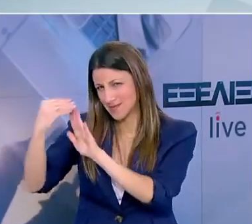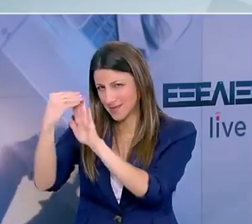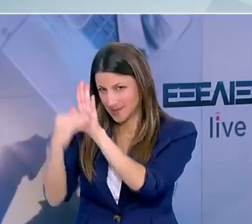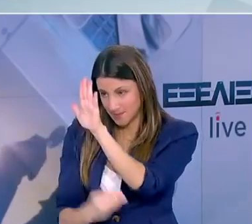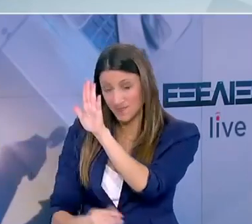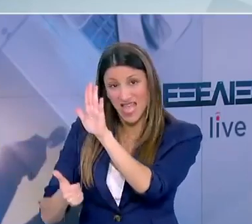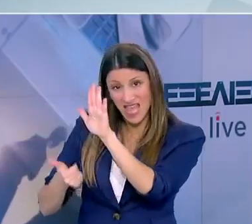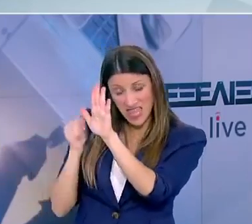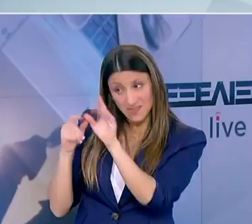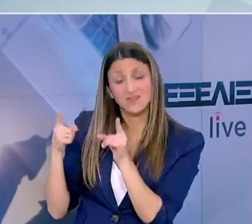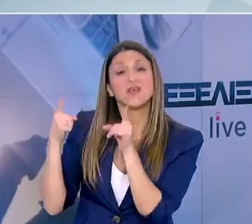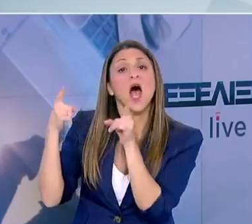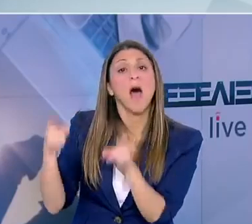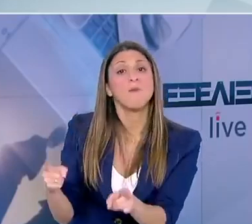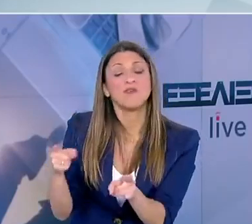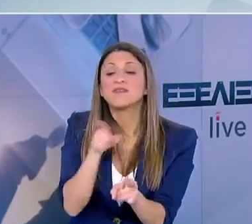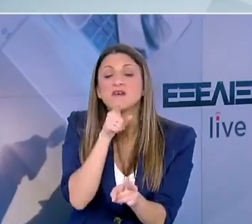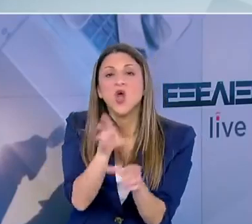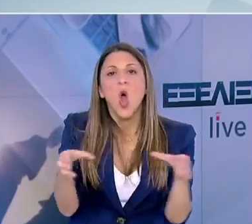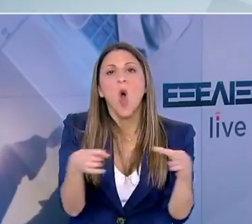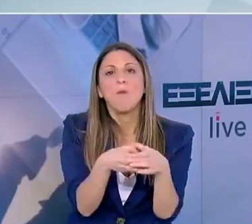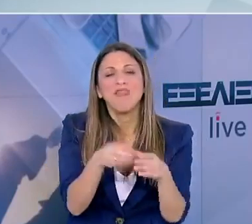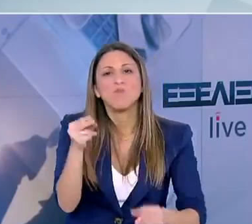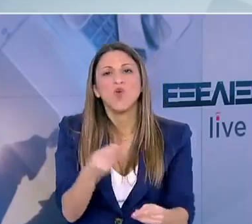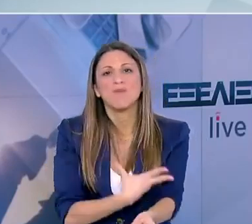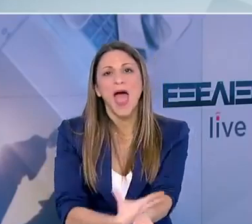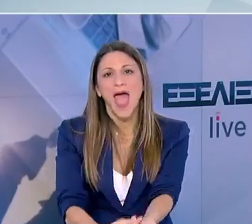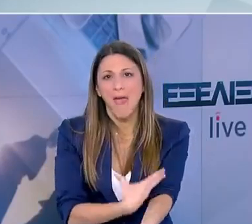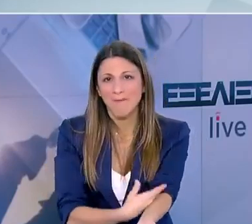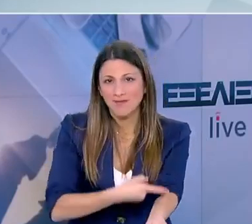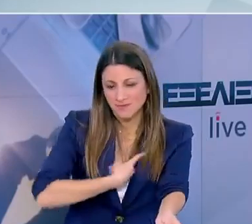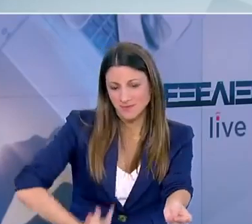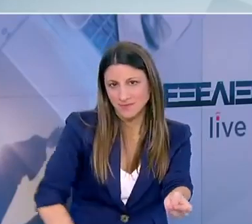αποφάσισε ότι η συγκεκριμένη πληθυσμιακή ομάδα θα πρέπει να ενταχθεί